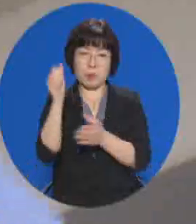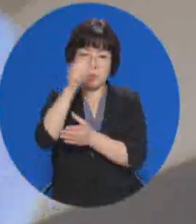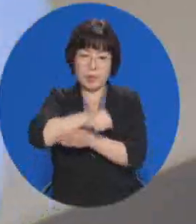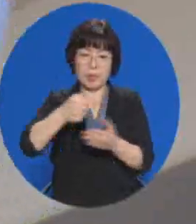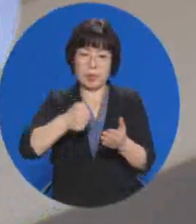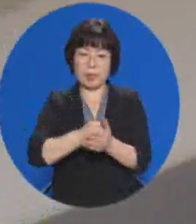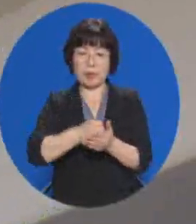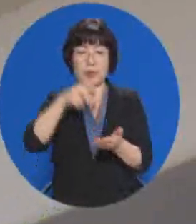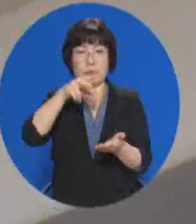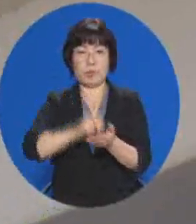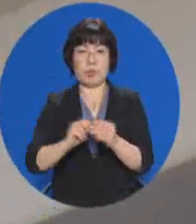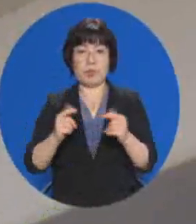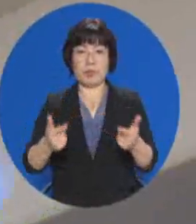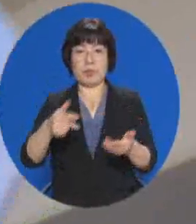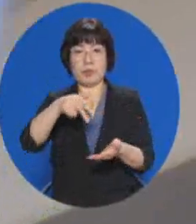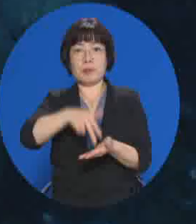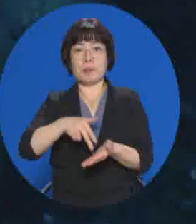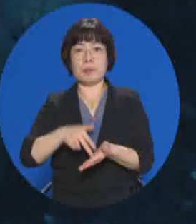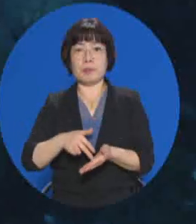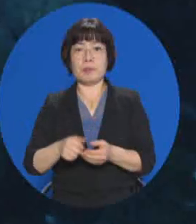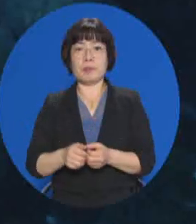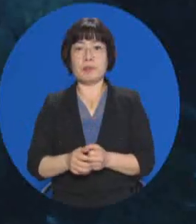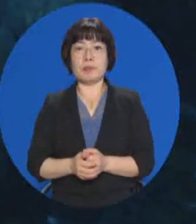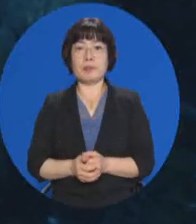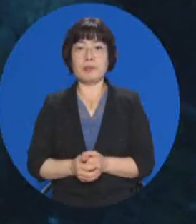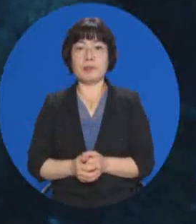수단은 아니라는 입장입니다.